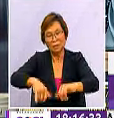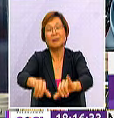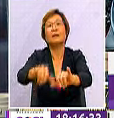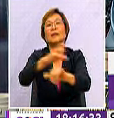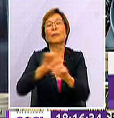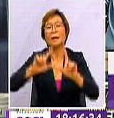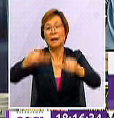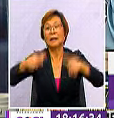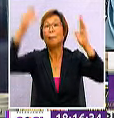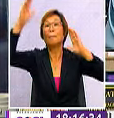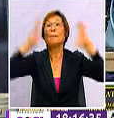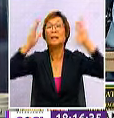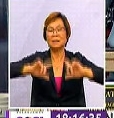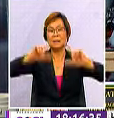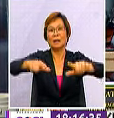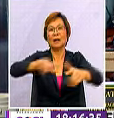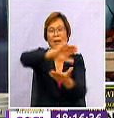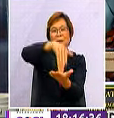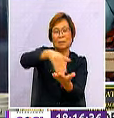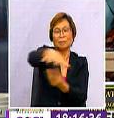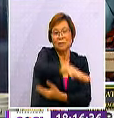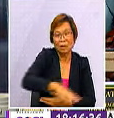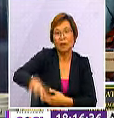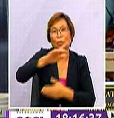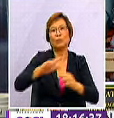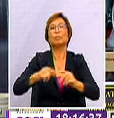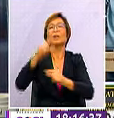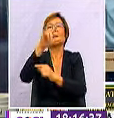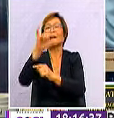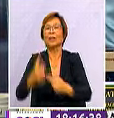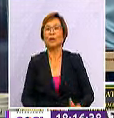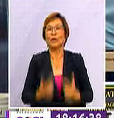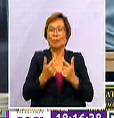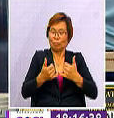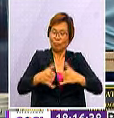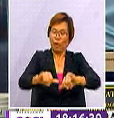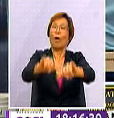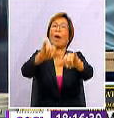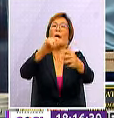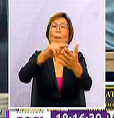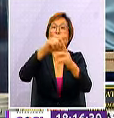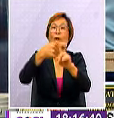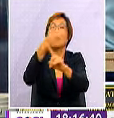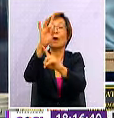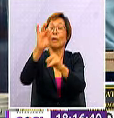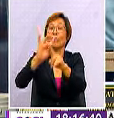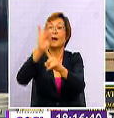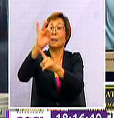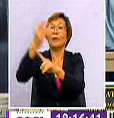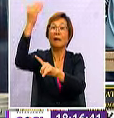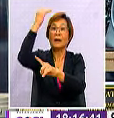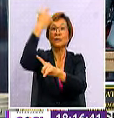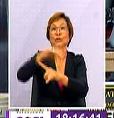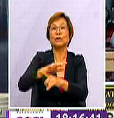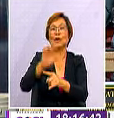dan meletakkan Malaysia sebagai hub serantau untuk gaya hidup lestari. Pada bulan Ogos lalu, kerajaan telah